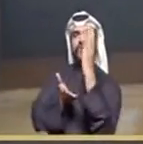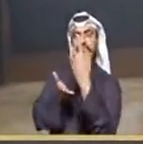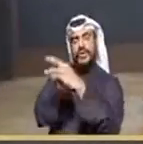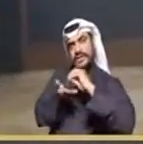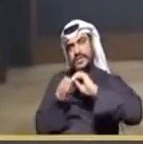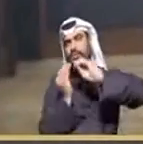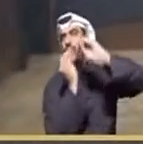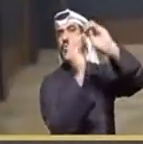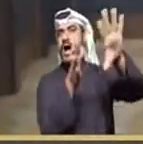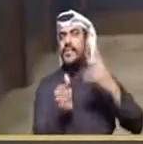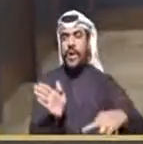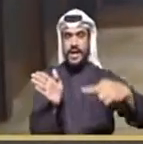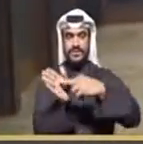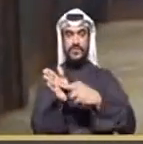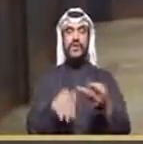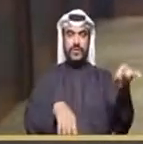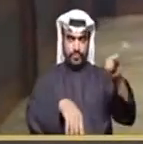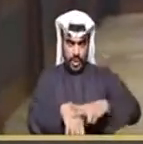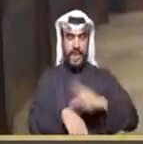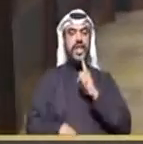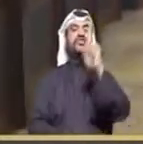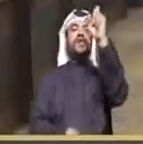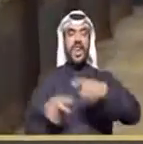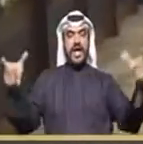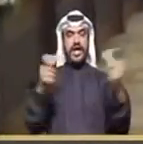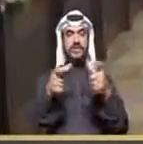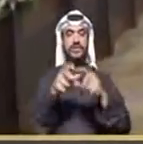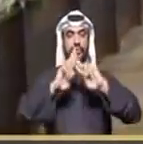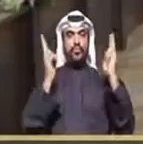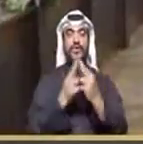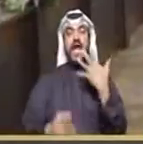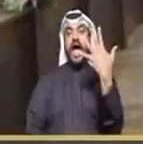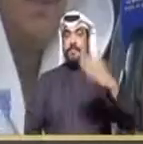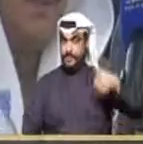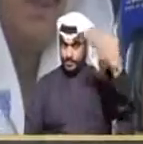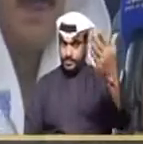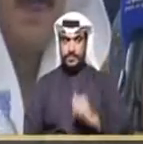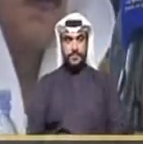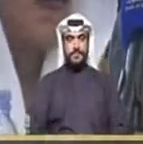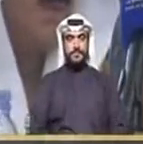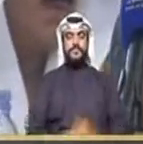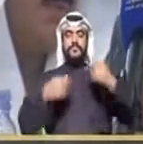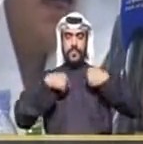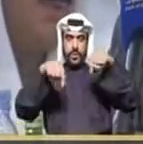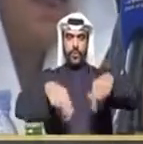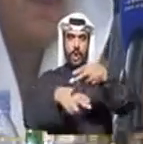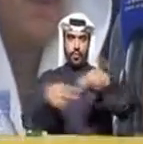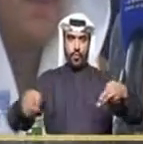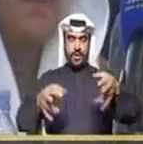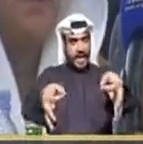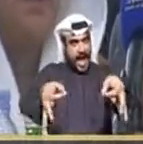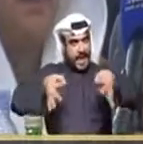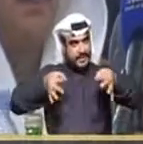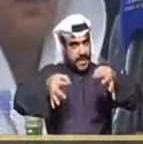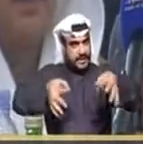السابقة، وتأكيدات بعقد مؤتمر خامس للمانحين يتم التحضير له. من منطلق حرص